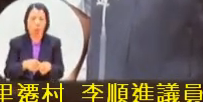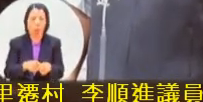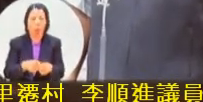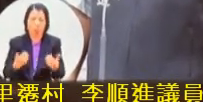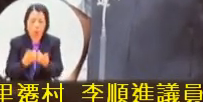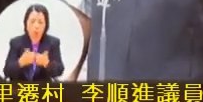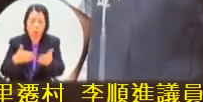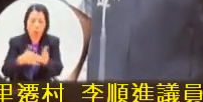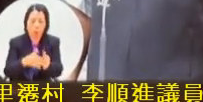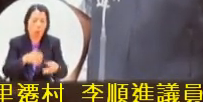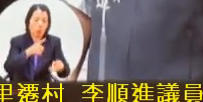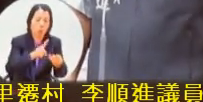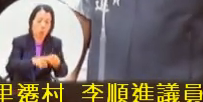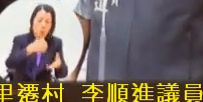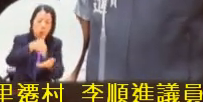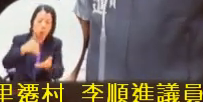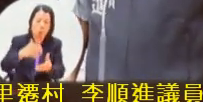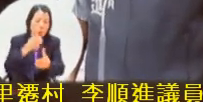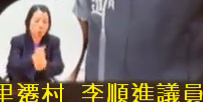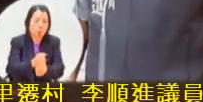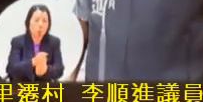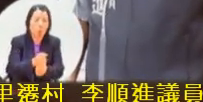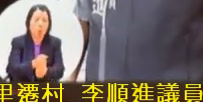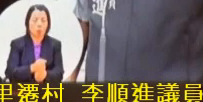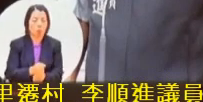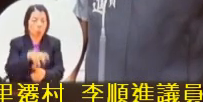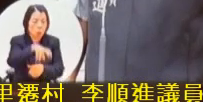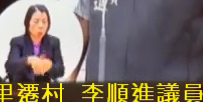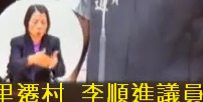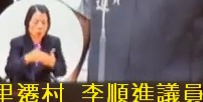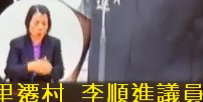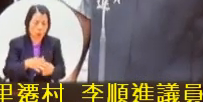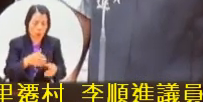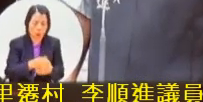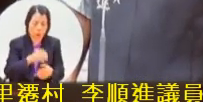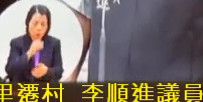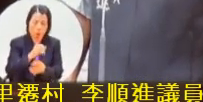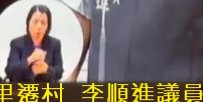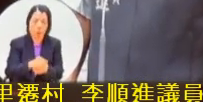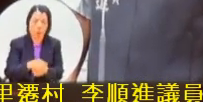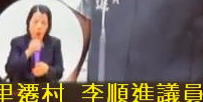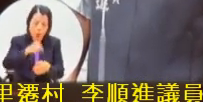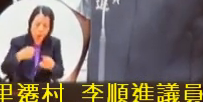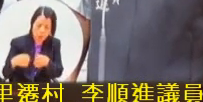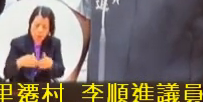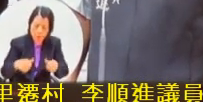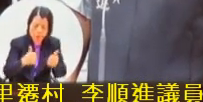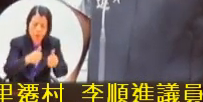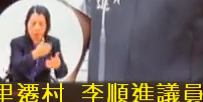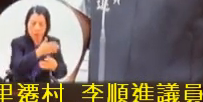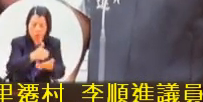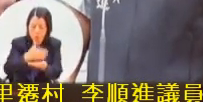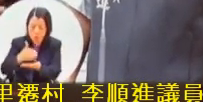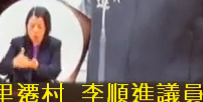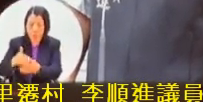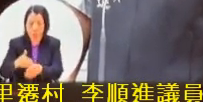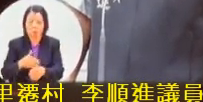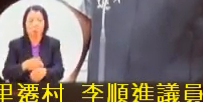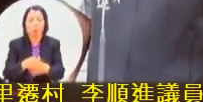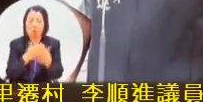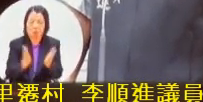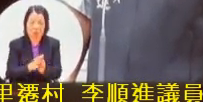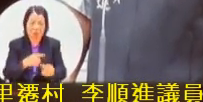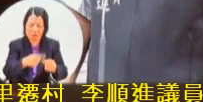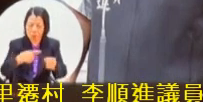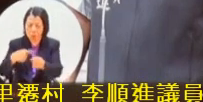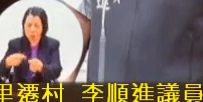处希望能够按年度核定，这个就是刚才李彦谈的说他没有一次到位，就是按年度本身